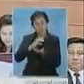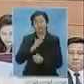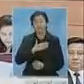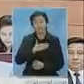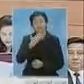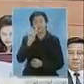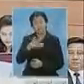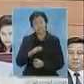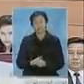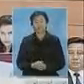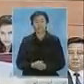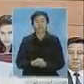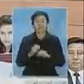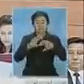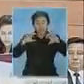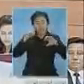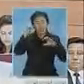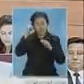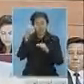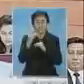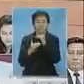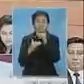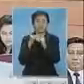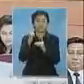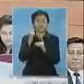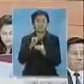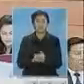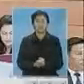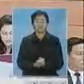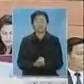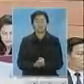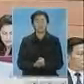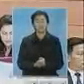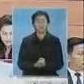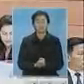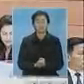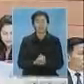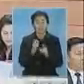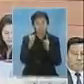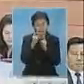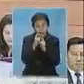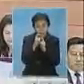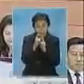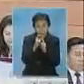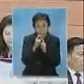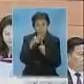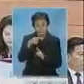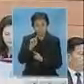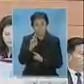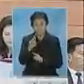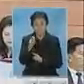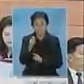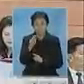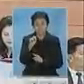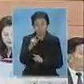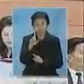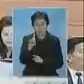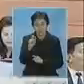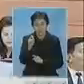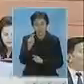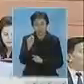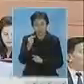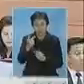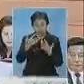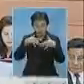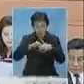รัฐบาลยังคงเดินหน้าแล้วไอ้คำว่าปรองดองเนี่ยมันไม่ใช่รัฐบาลชุดนี้มาลุกลี้ลุก